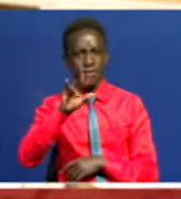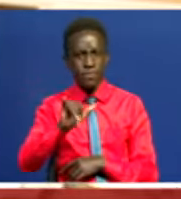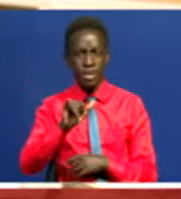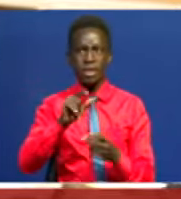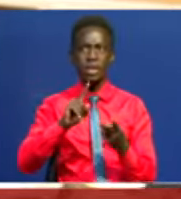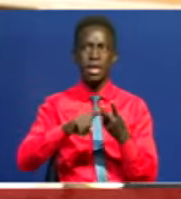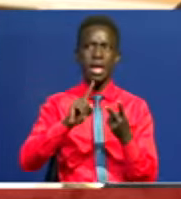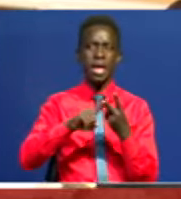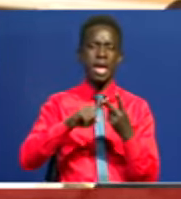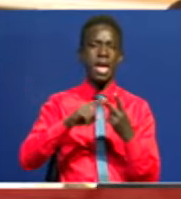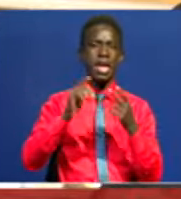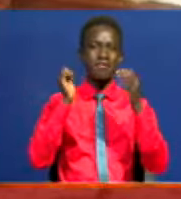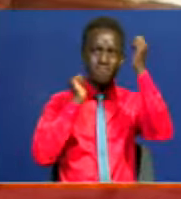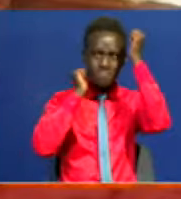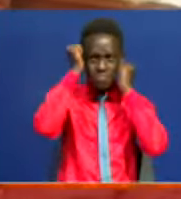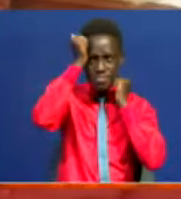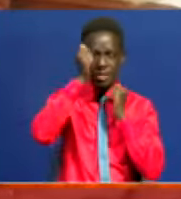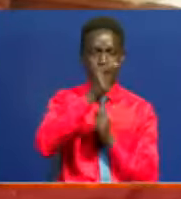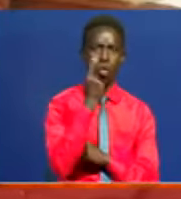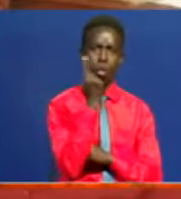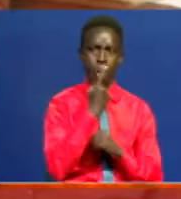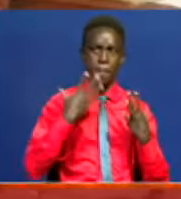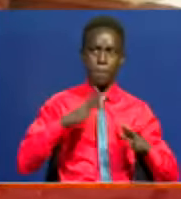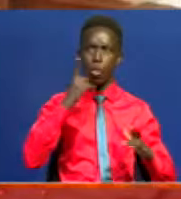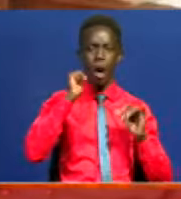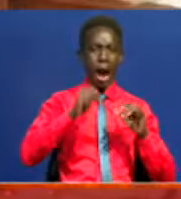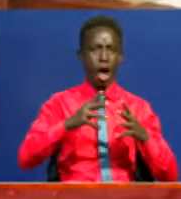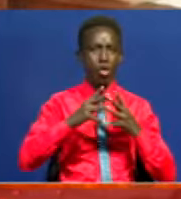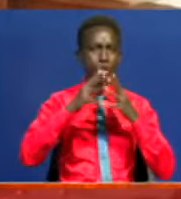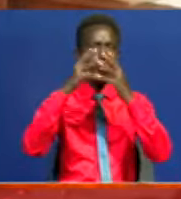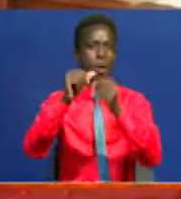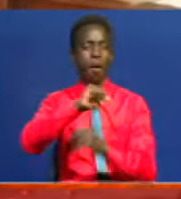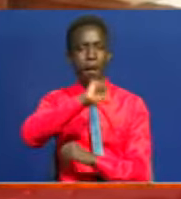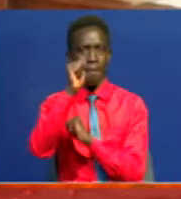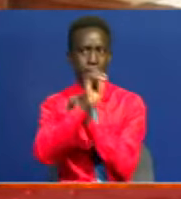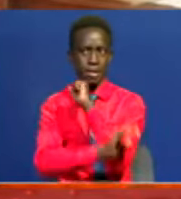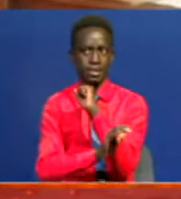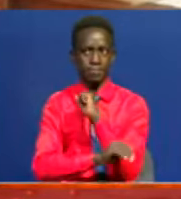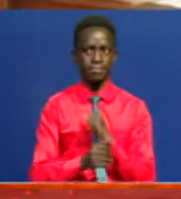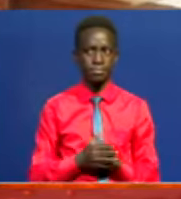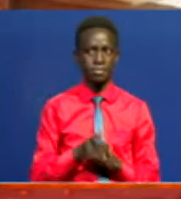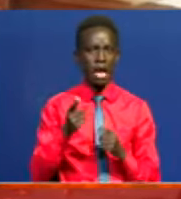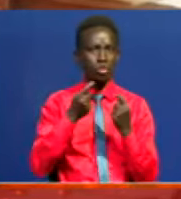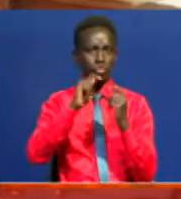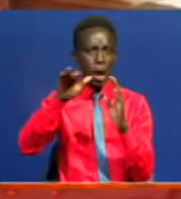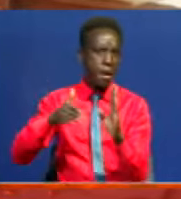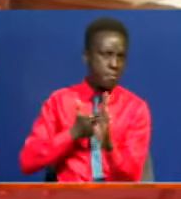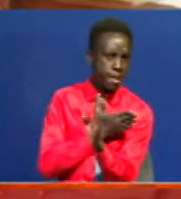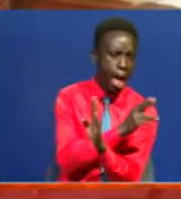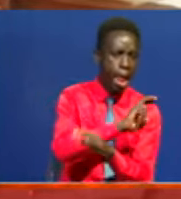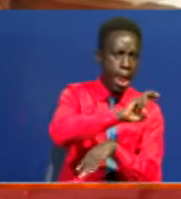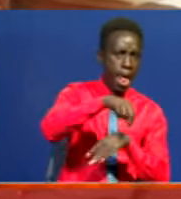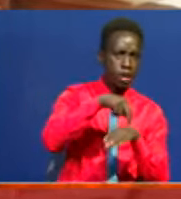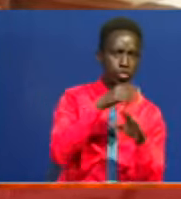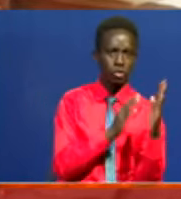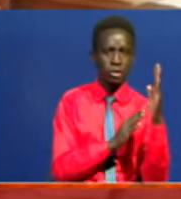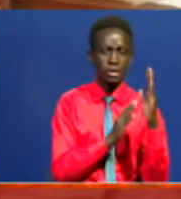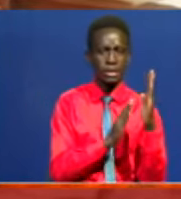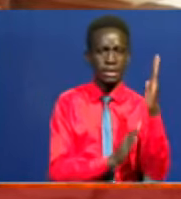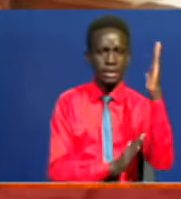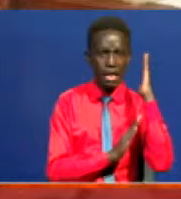Council, they could deploy outside Kenya. Walikuwa wamejaribu kupitia njia ya National Security Council. Wameambiwa hapana, lazima kuwe